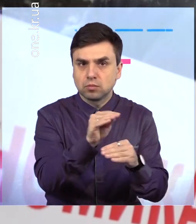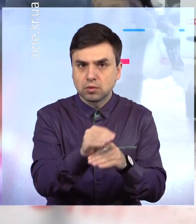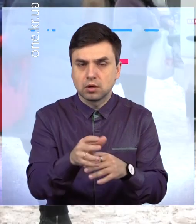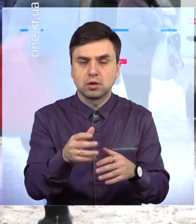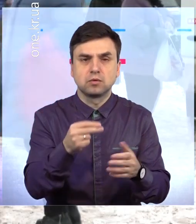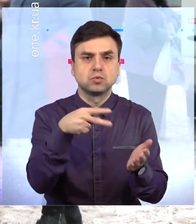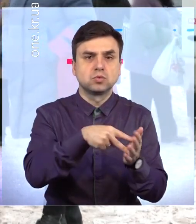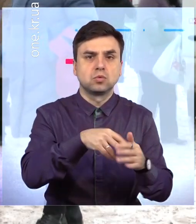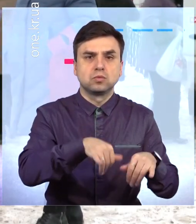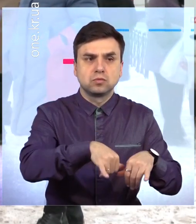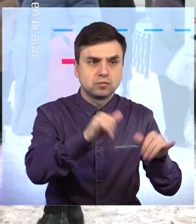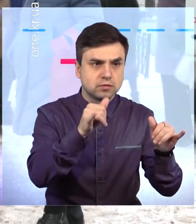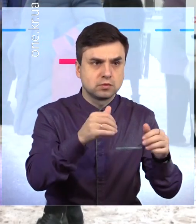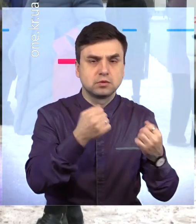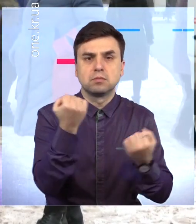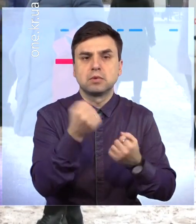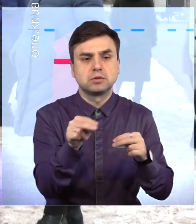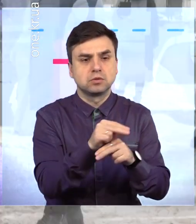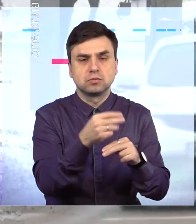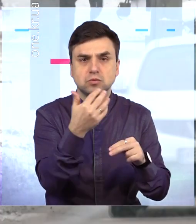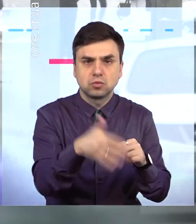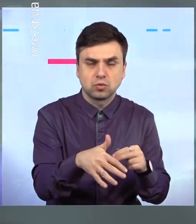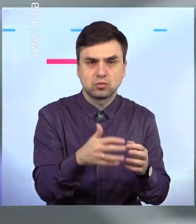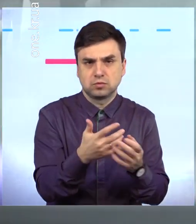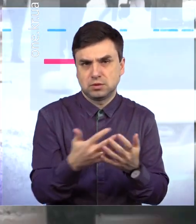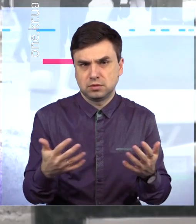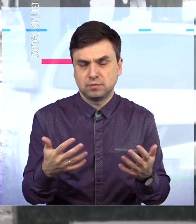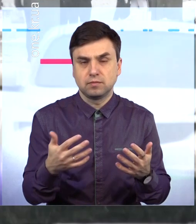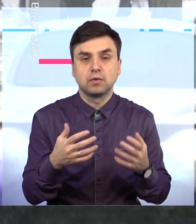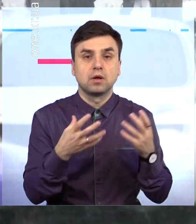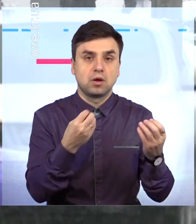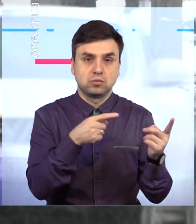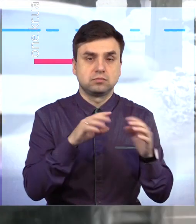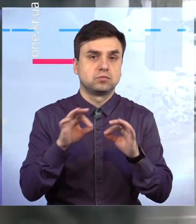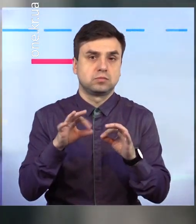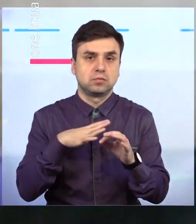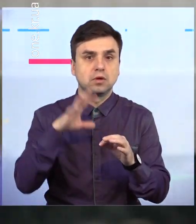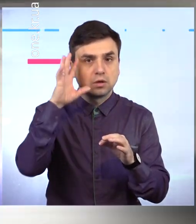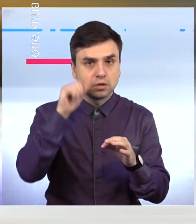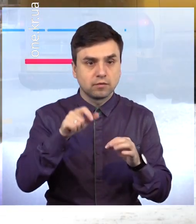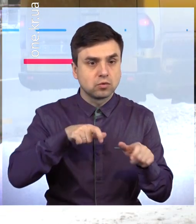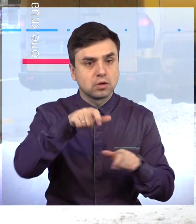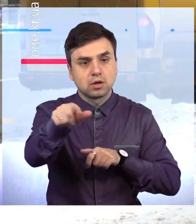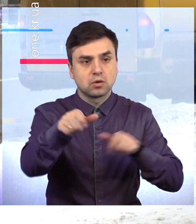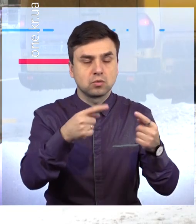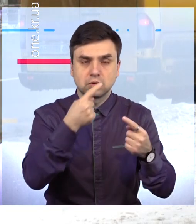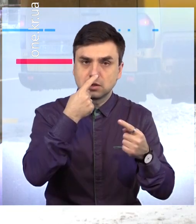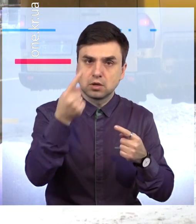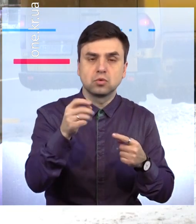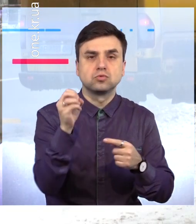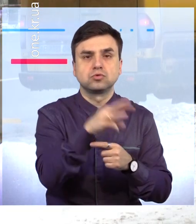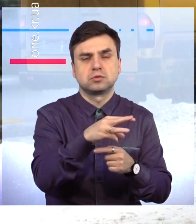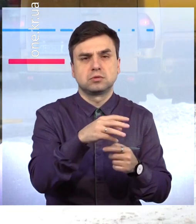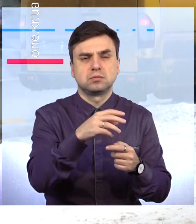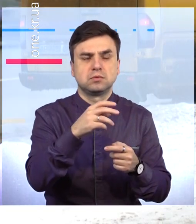техобслуговування. Аргументують, Кривий Ріг має більш потяжні маршрути, ніж в Києві, Харкові, Одесі, Маріуполі, Запоріжжі та Дніпрі. Дещо минулого року